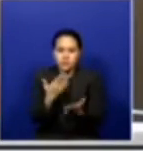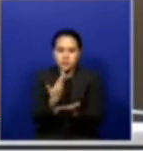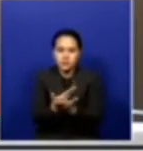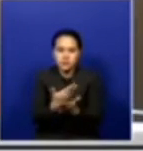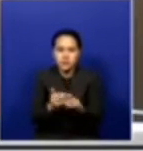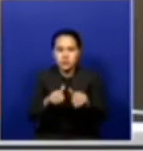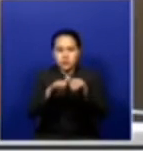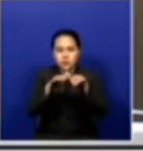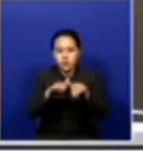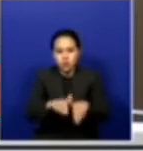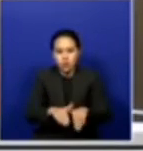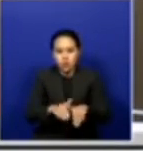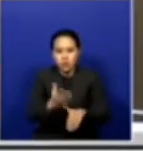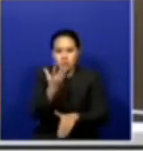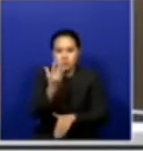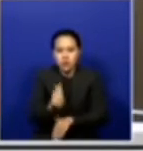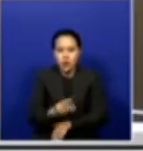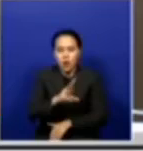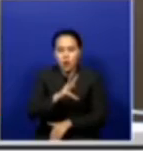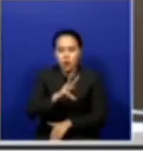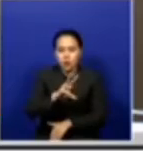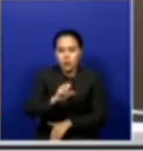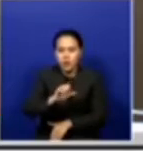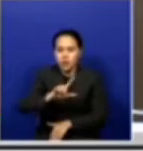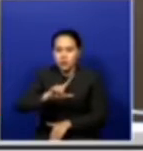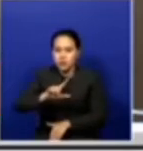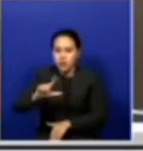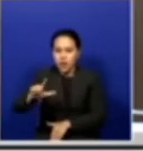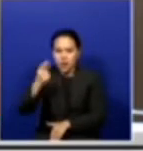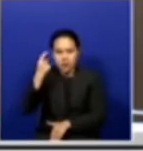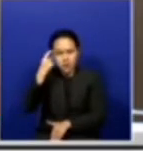พียง600,000กว่าล้านนะฮะคิดเป็นสัดส่วนร้อยละ